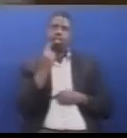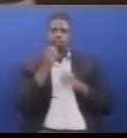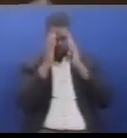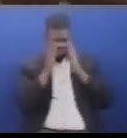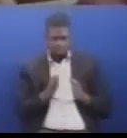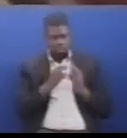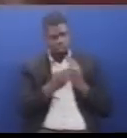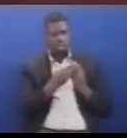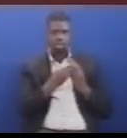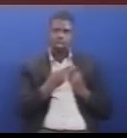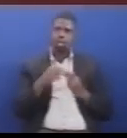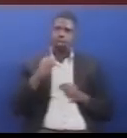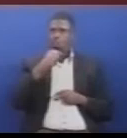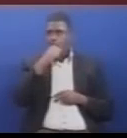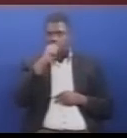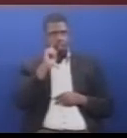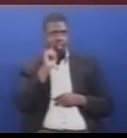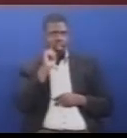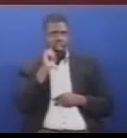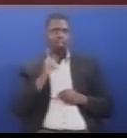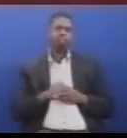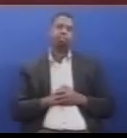Mheshimiwa Dr. Hussein Mwinyi.